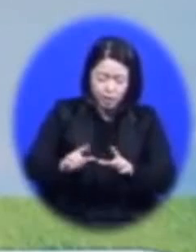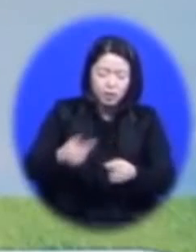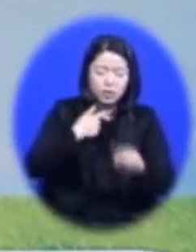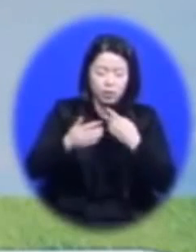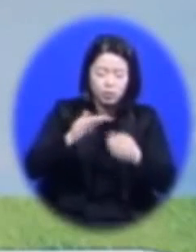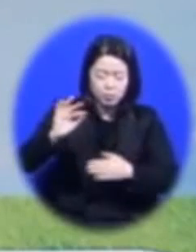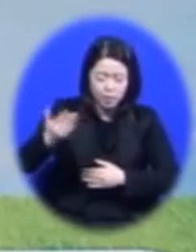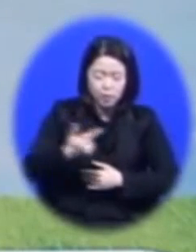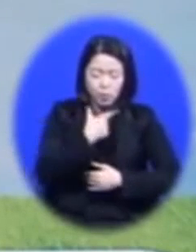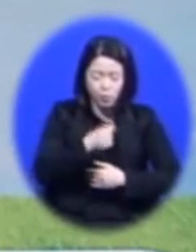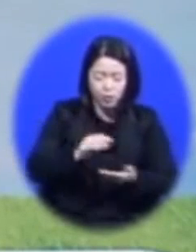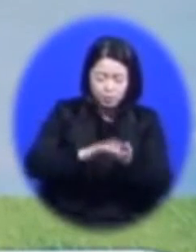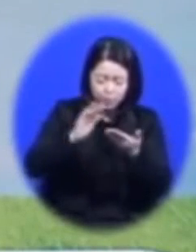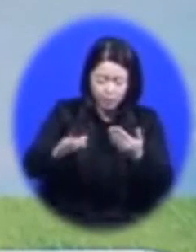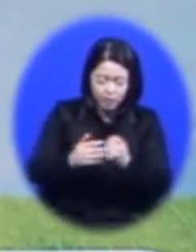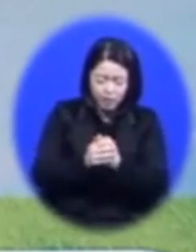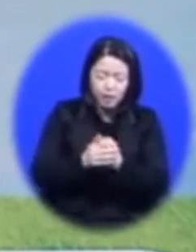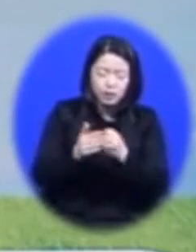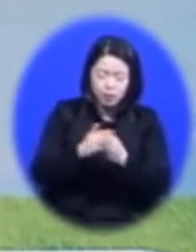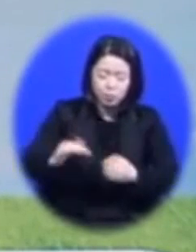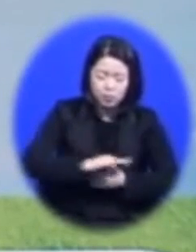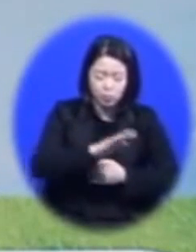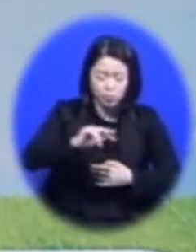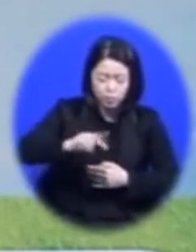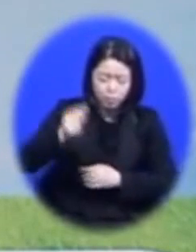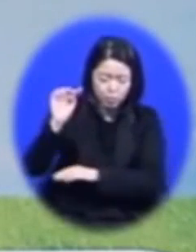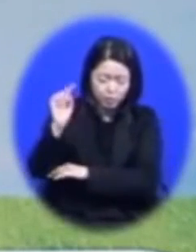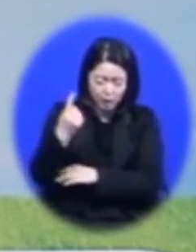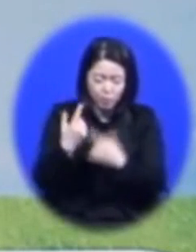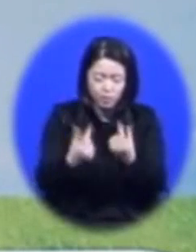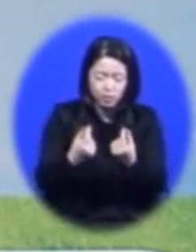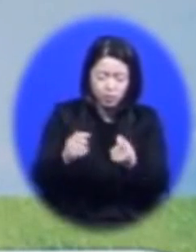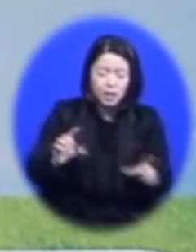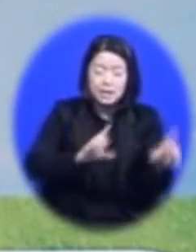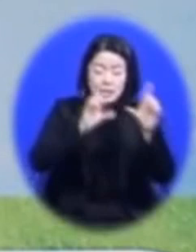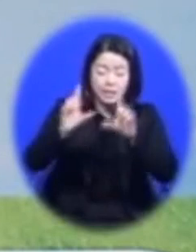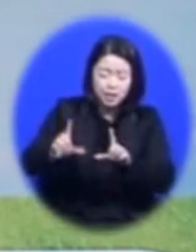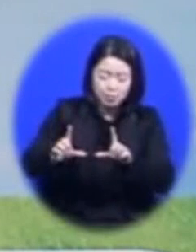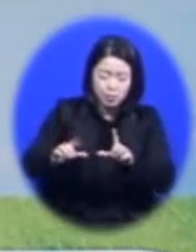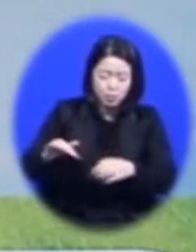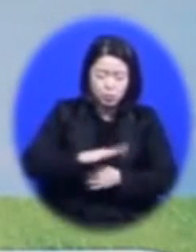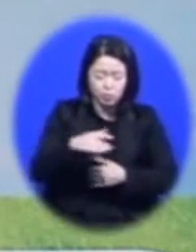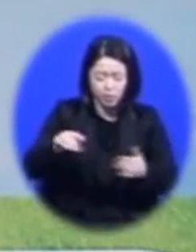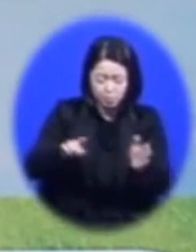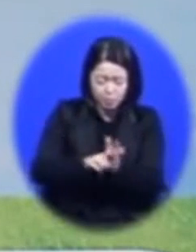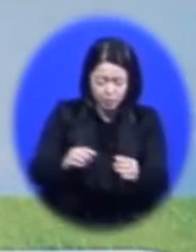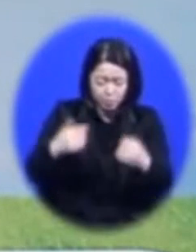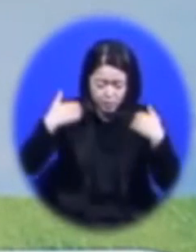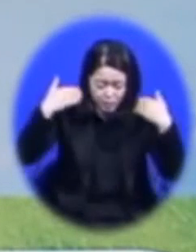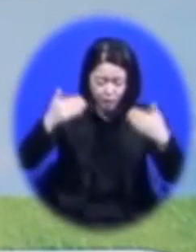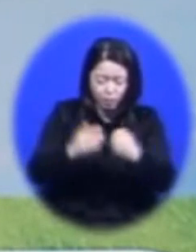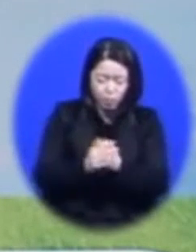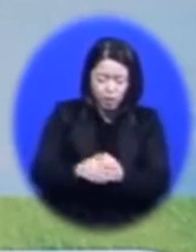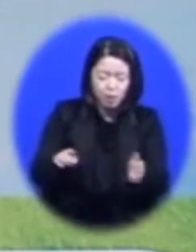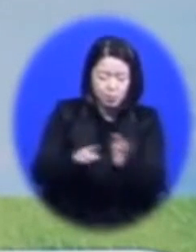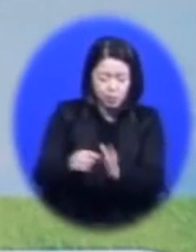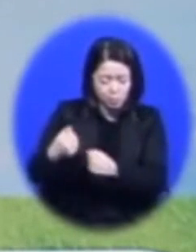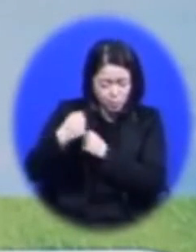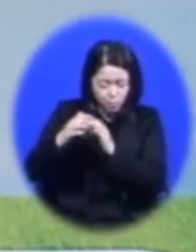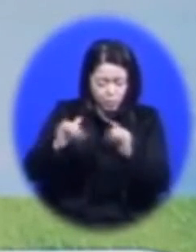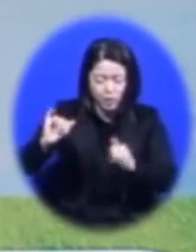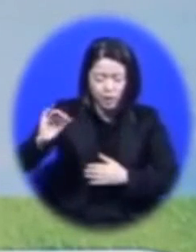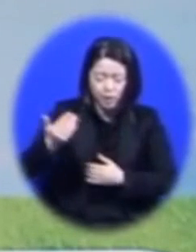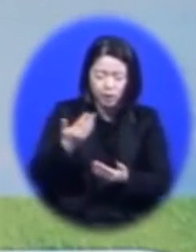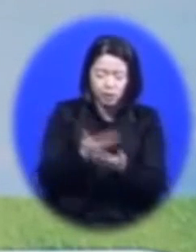경험되기를 원합니다. 그래서 우리도 다윗처럼 삶에서 우리의 믿음이 자라고 이 믿음의 용사가 되게